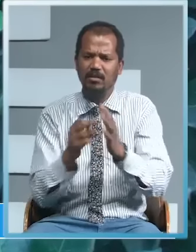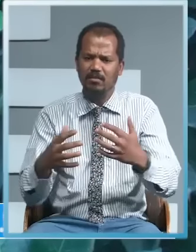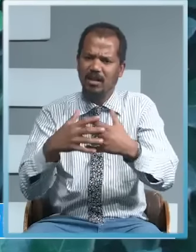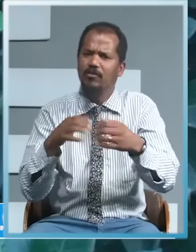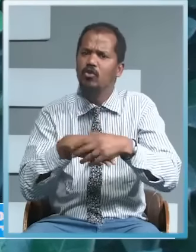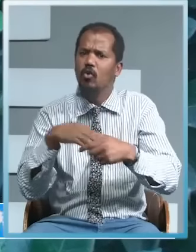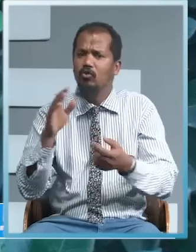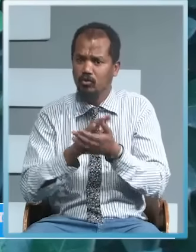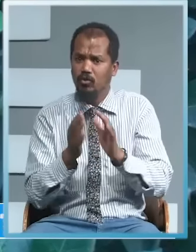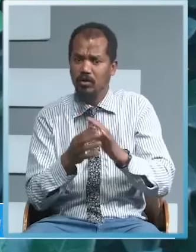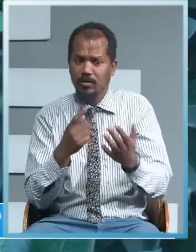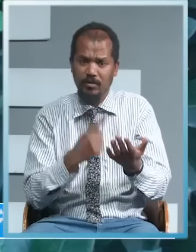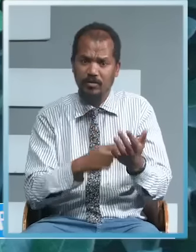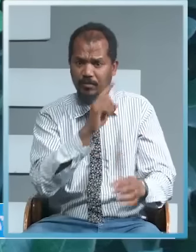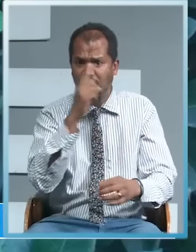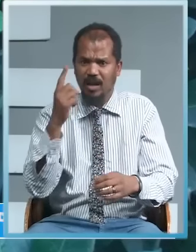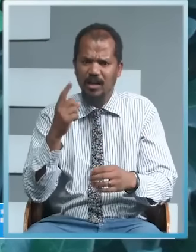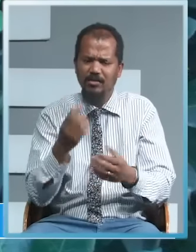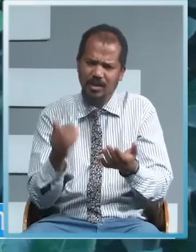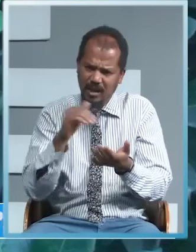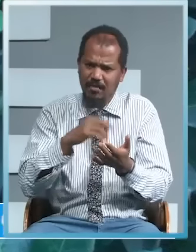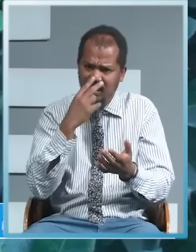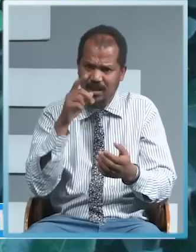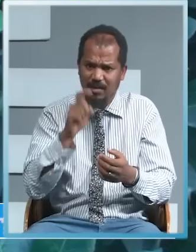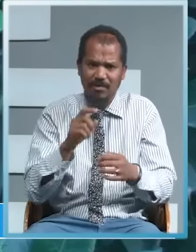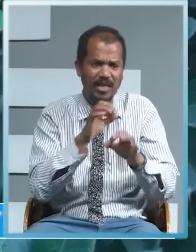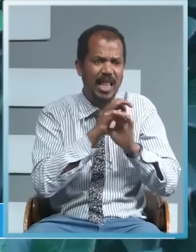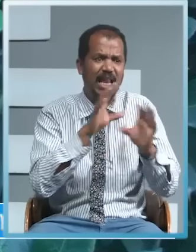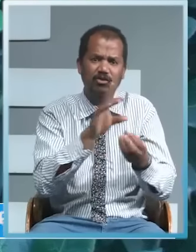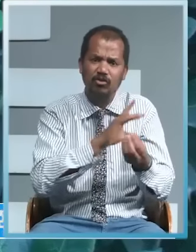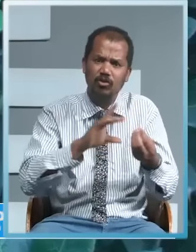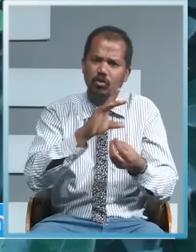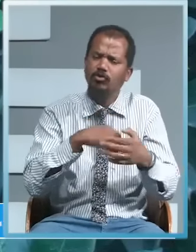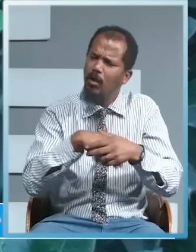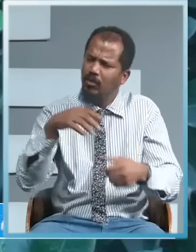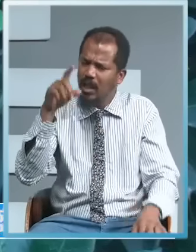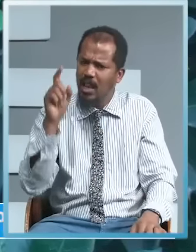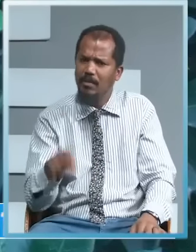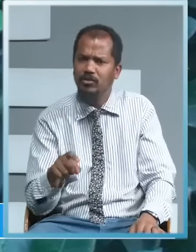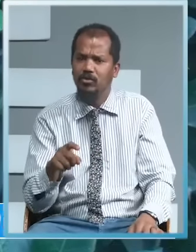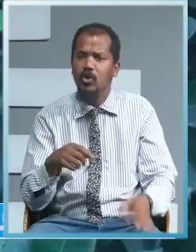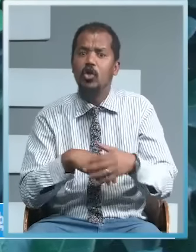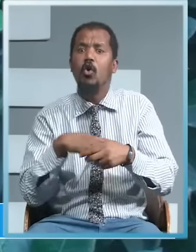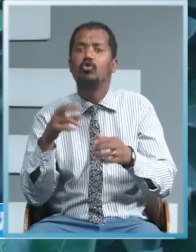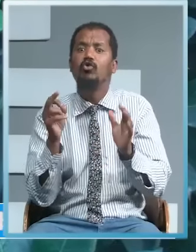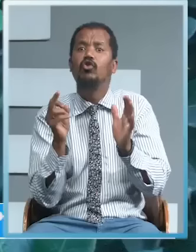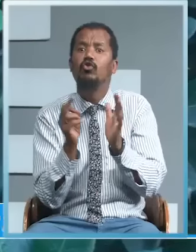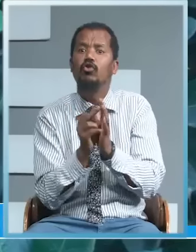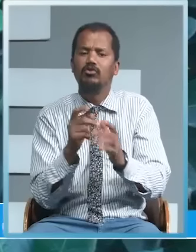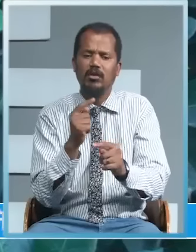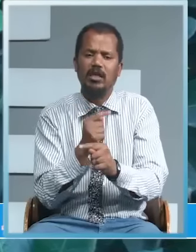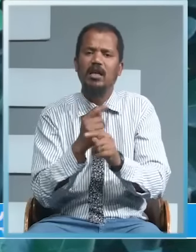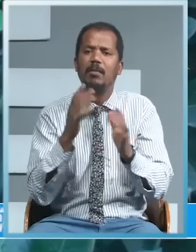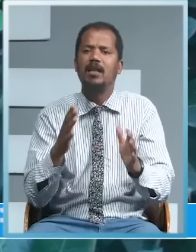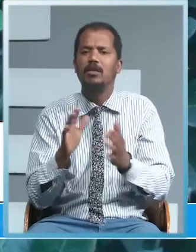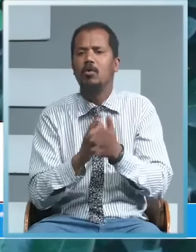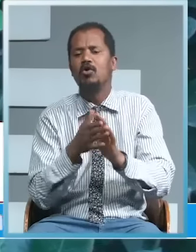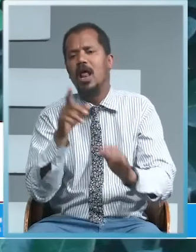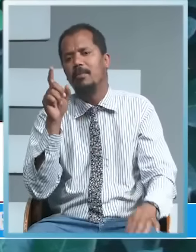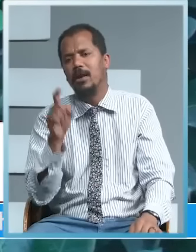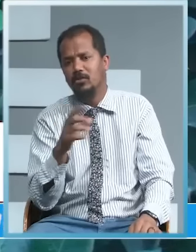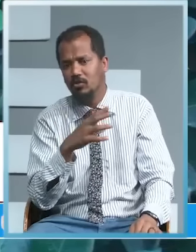ስለሆነ እነዚህ አንዳንዶቹ መከለስ አለባቸው የሌላቸው ክልሎች ማውጣት አለባቸው የወጡ ህጎችም ደግሞ ተተግባሪ መሆን